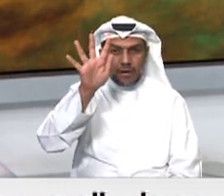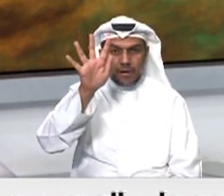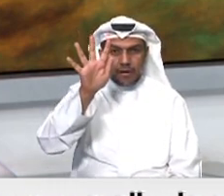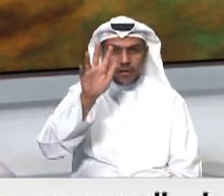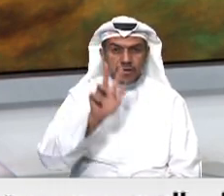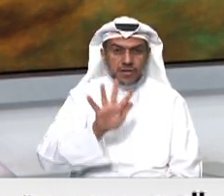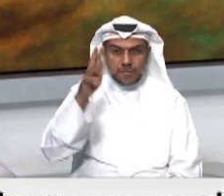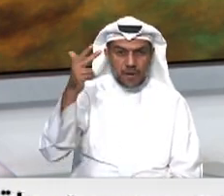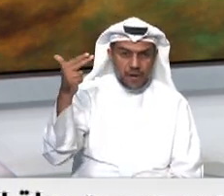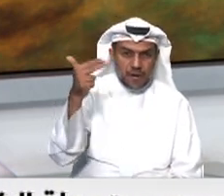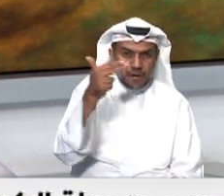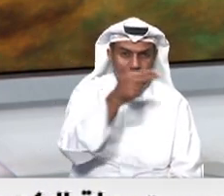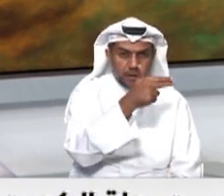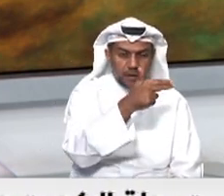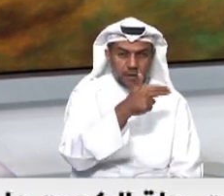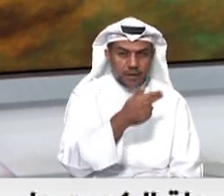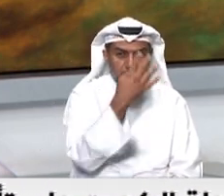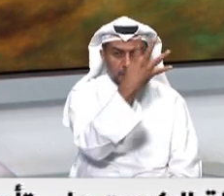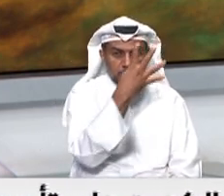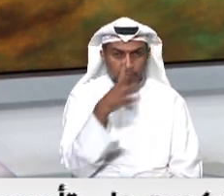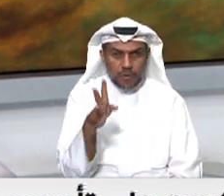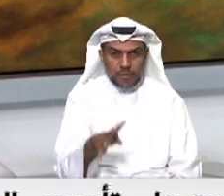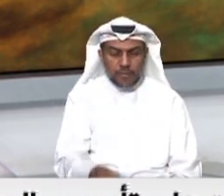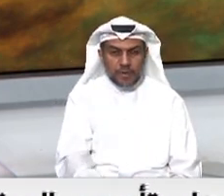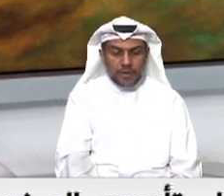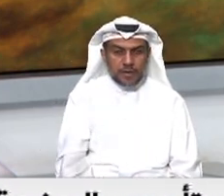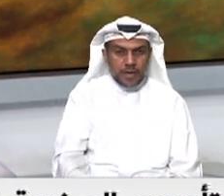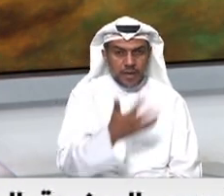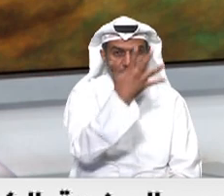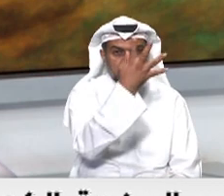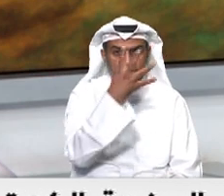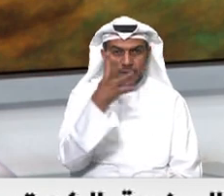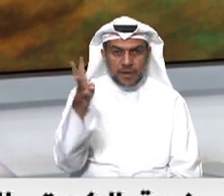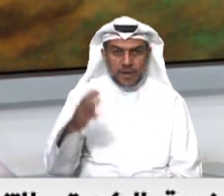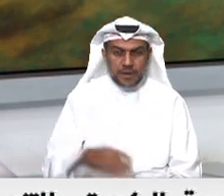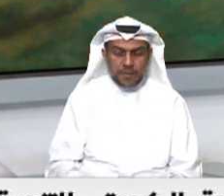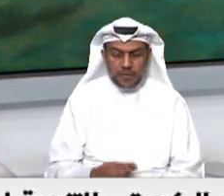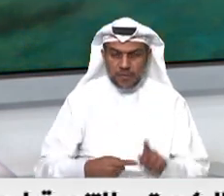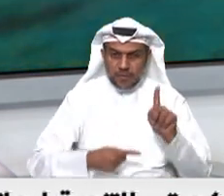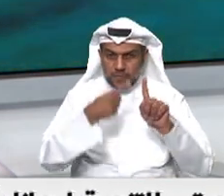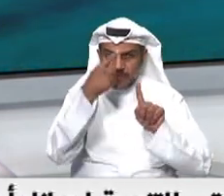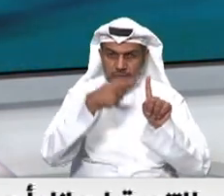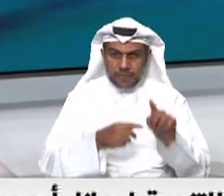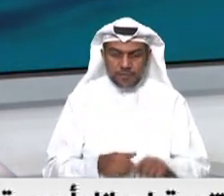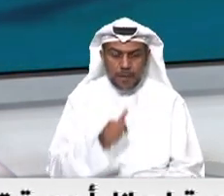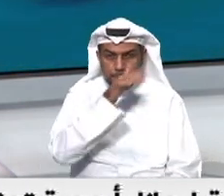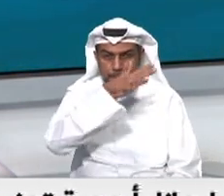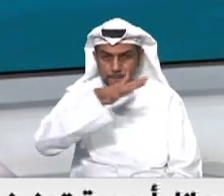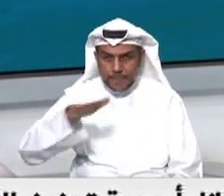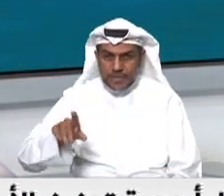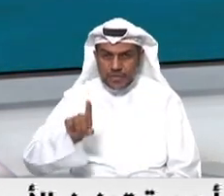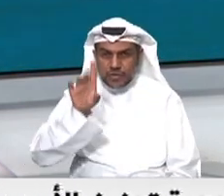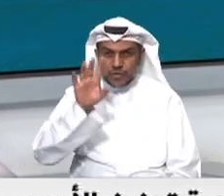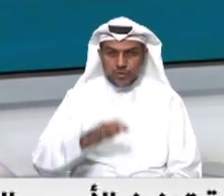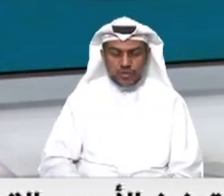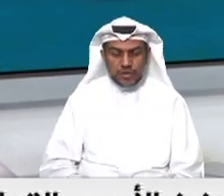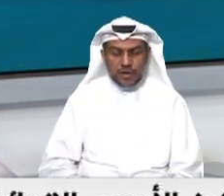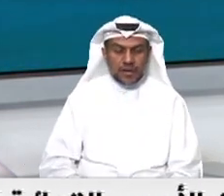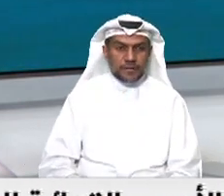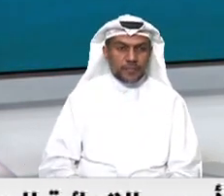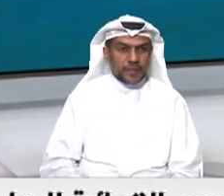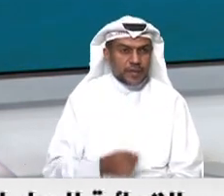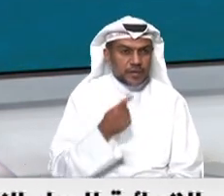الغربيه من دول وه الكويت ما بين ال 44 الى ال 45 درجه مئويه حاله البحر ان شاء الله خلال 24 ساعه